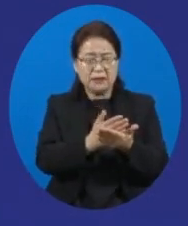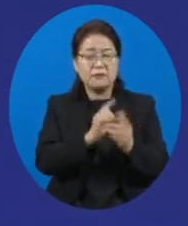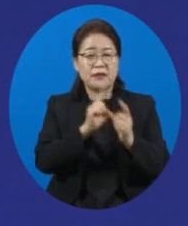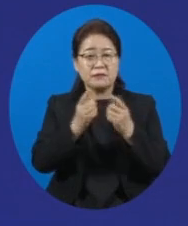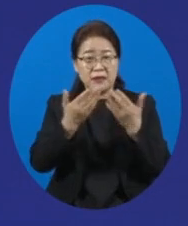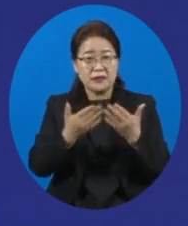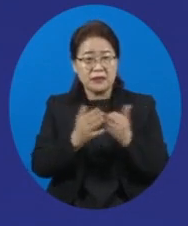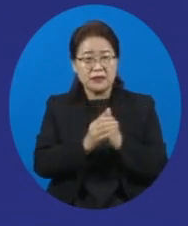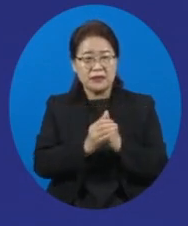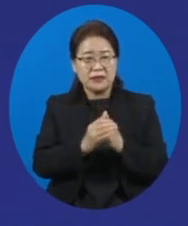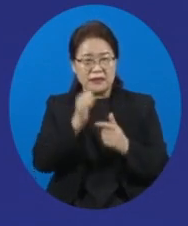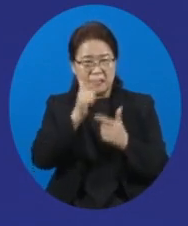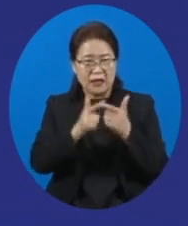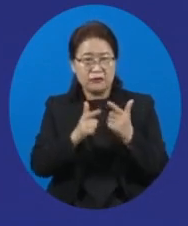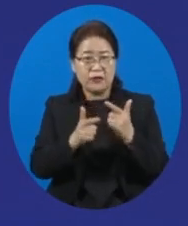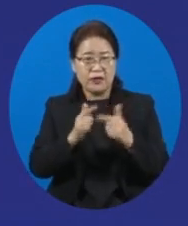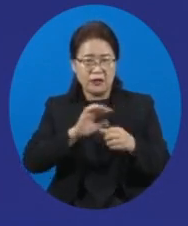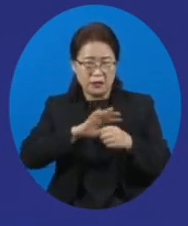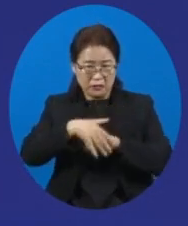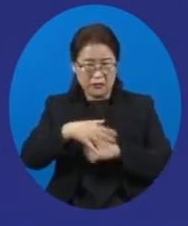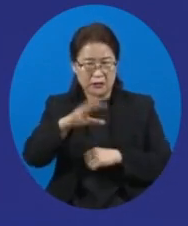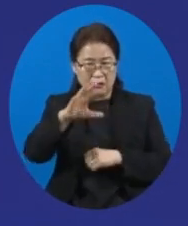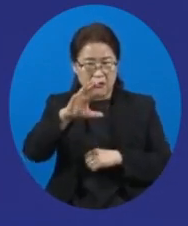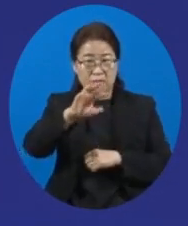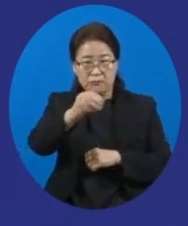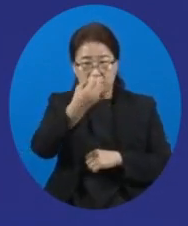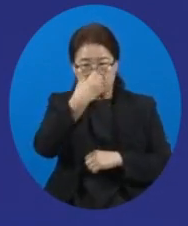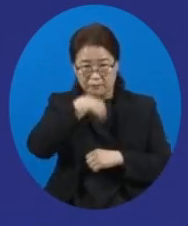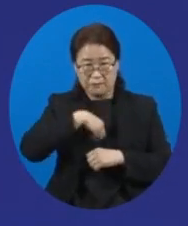나무의 열매를 따먹고 말았습니다.